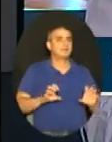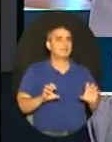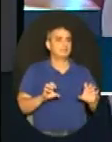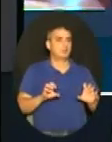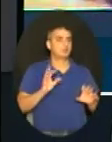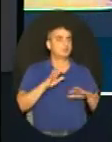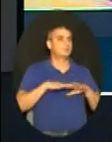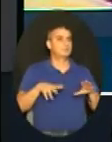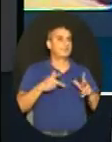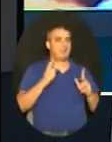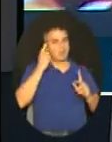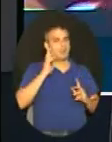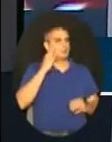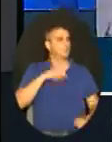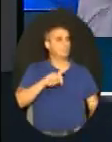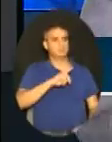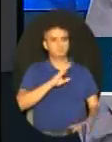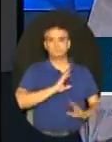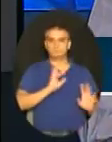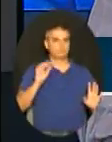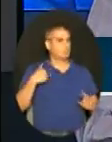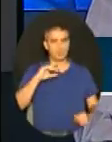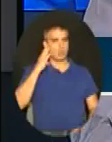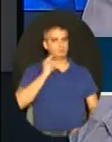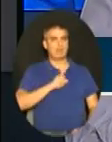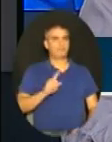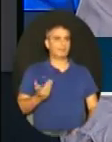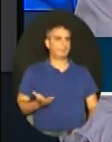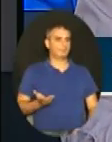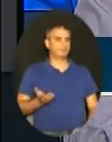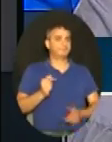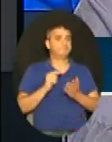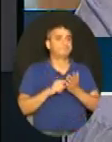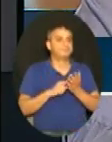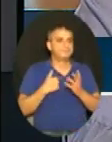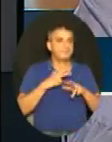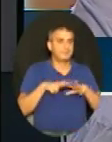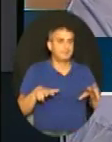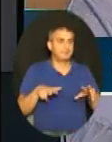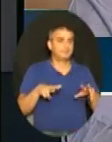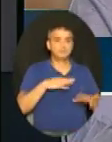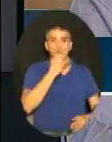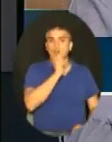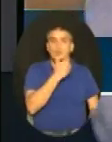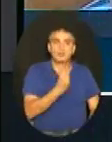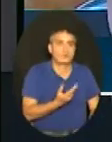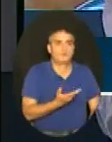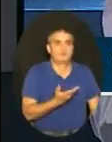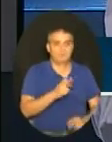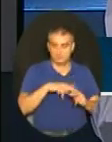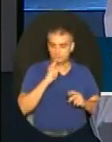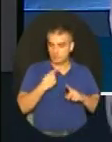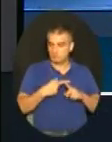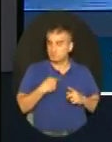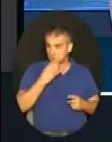יתר, של מצב של אי-סביעות רצון, מעולם אנחנו לא סביעי רצון, ולכן אנחנו במצב שהשאלה הטובה ביותר, הנה אחרי